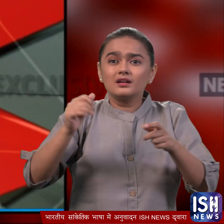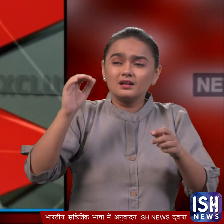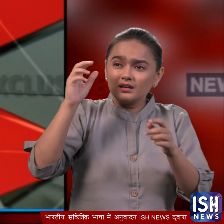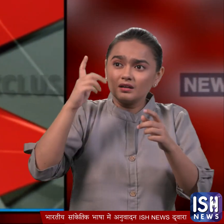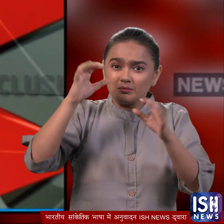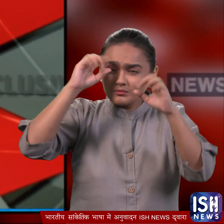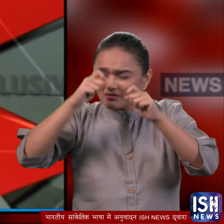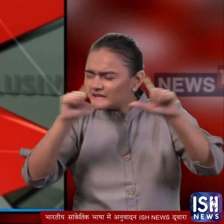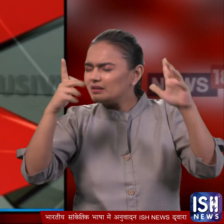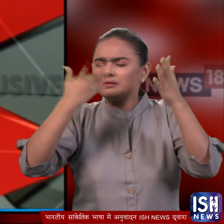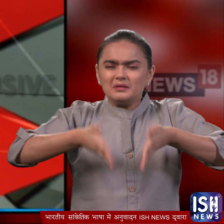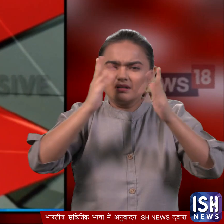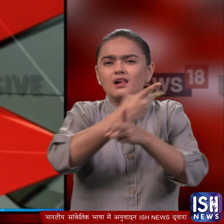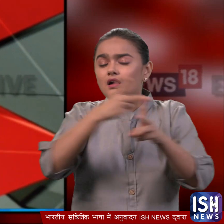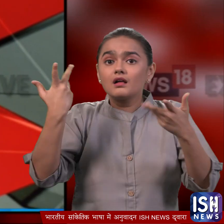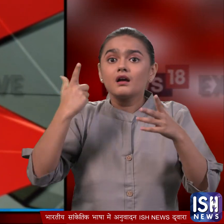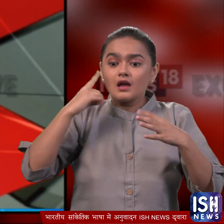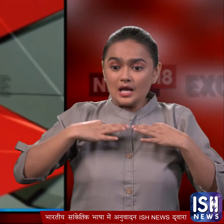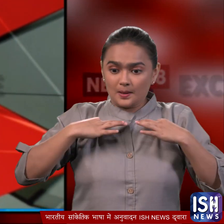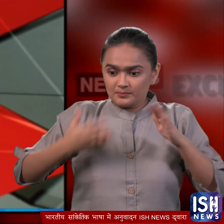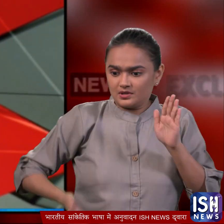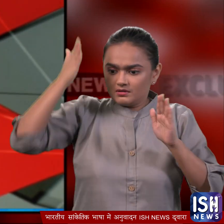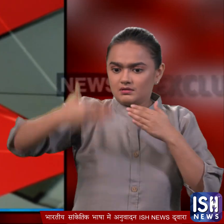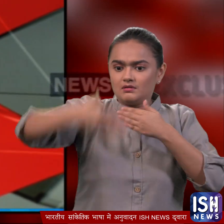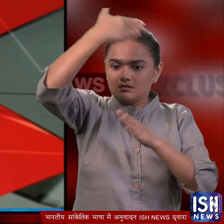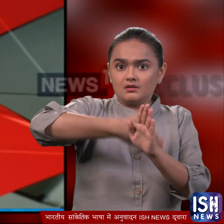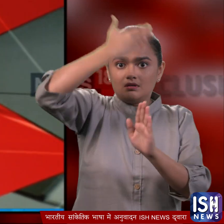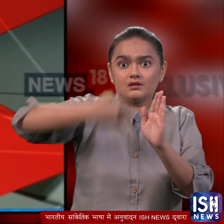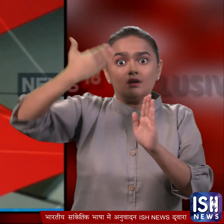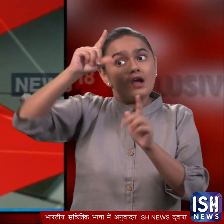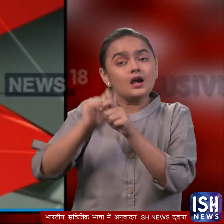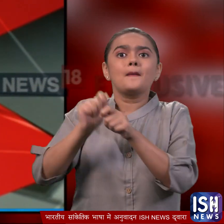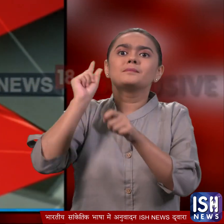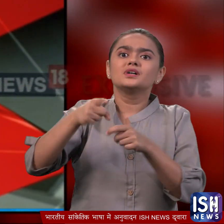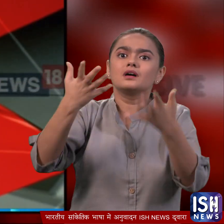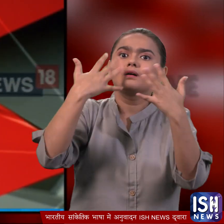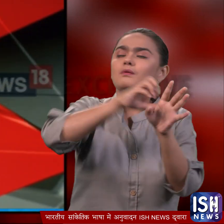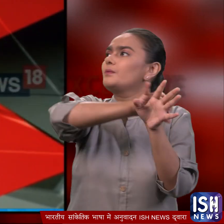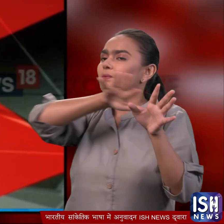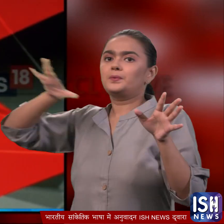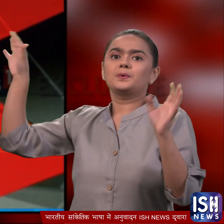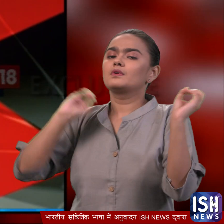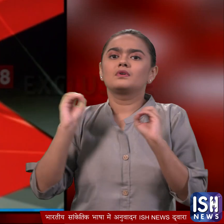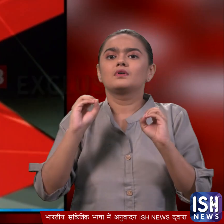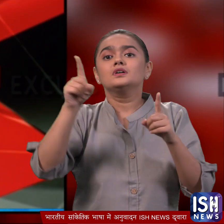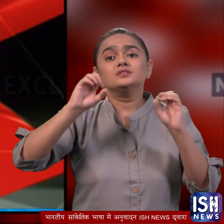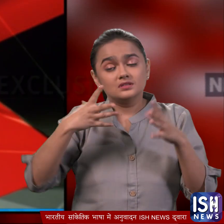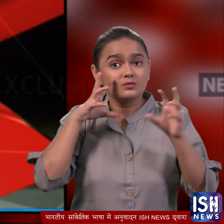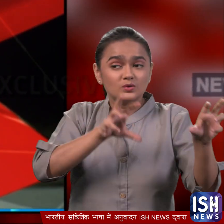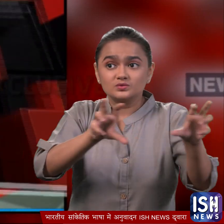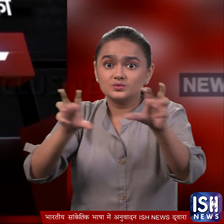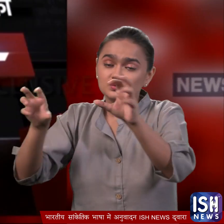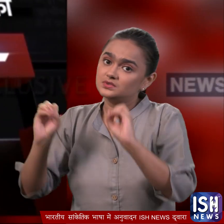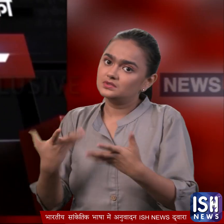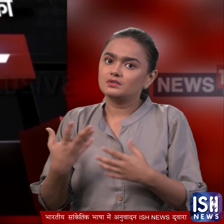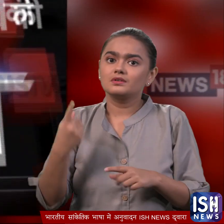बनवा रहे लोगों को चेतावनी दी थी कि चारों तरफ कपड़ा या टिन का घेरा बनाकर ही काम करवाएं, जिसकी जांच भी अभियान के तहत शुरू कर